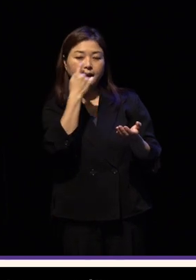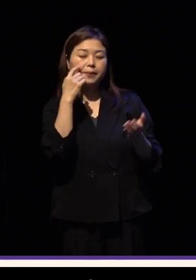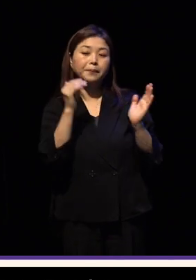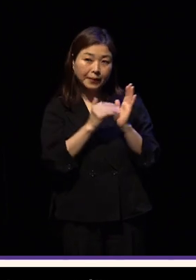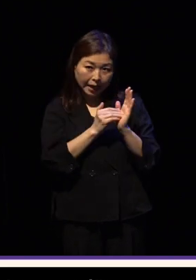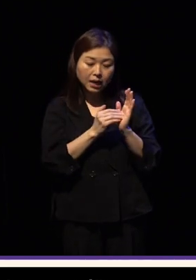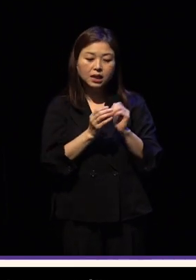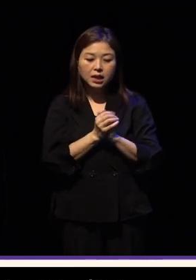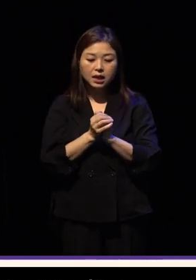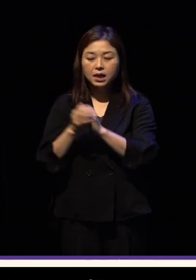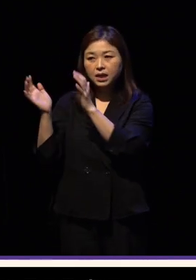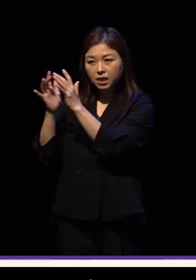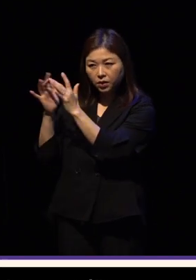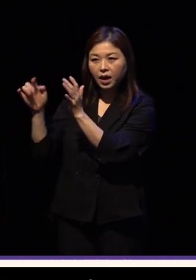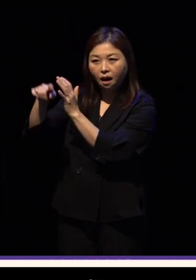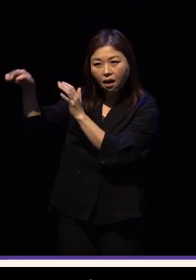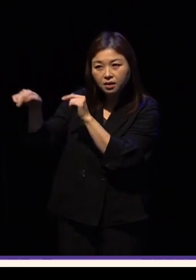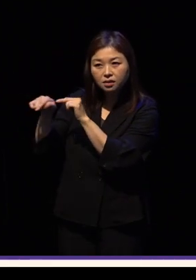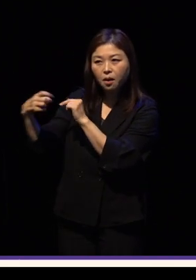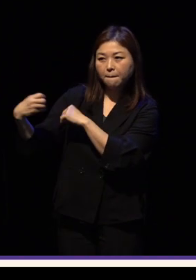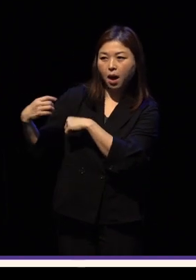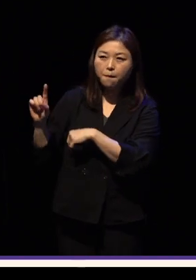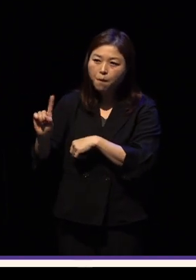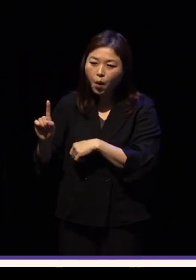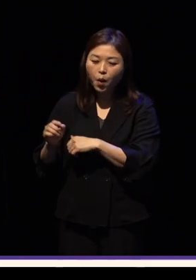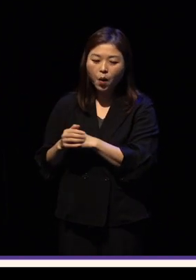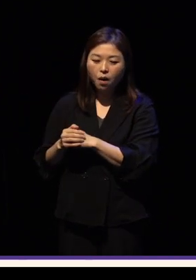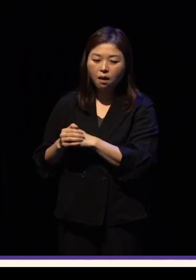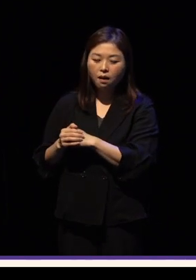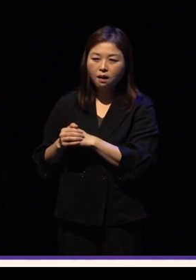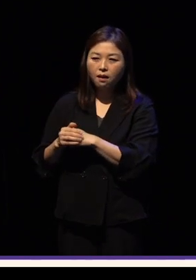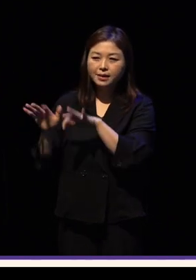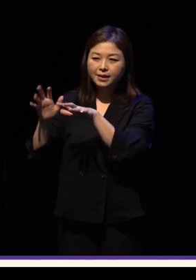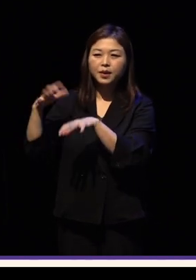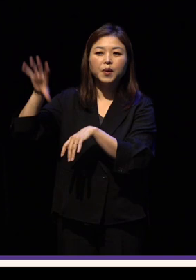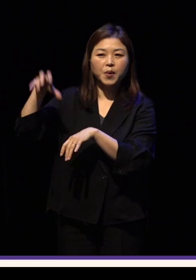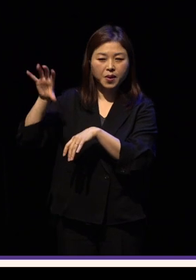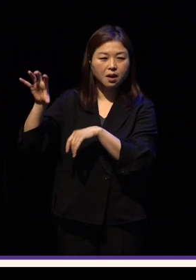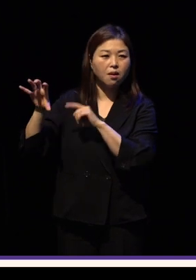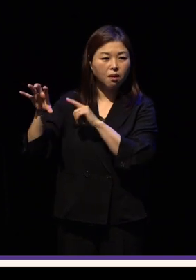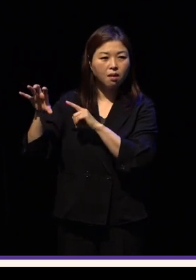온라인상에서 어떤 분들이 거기에 댓글에다가